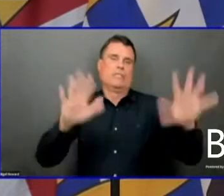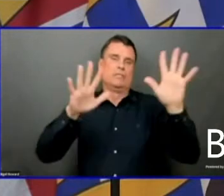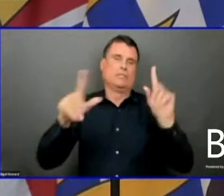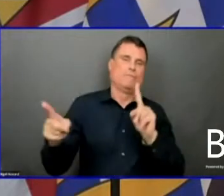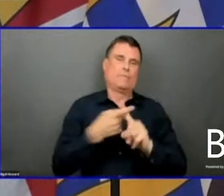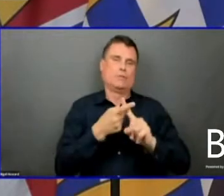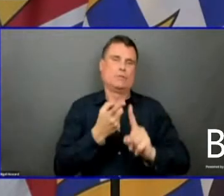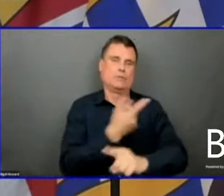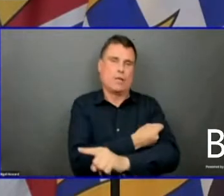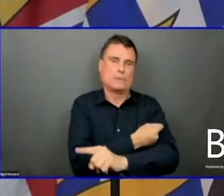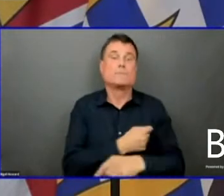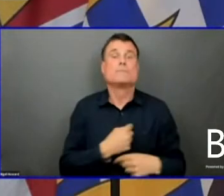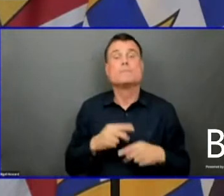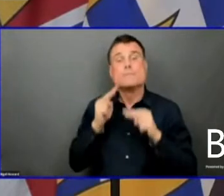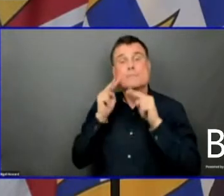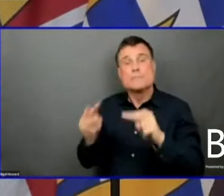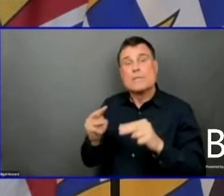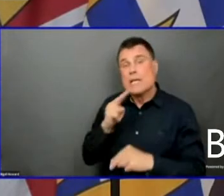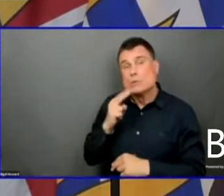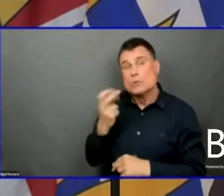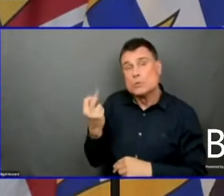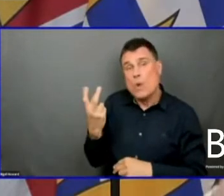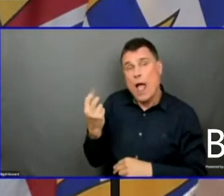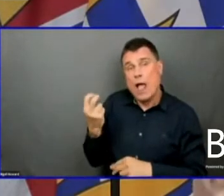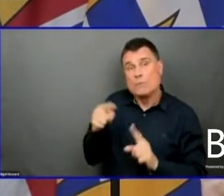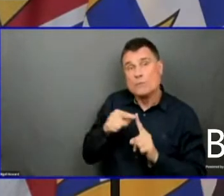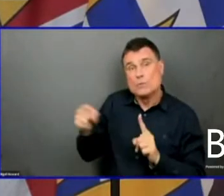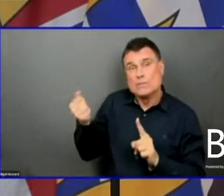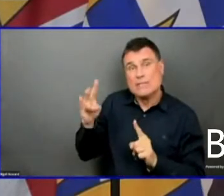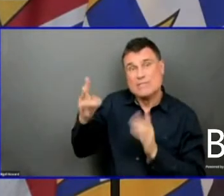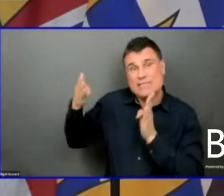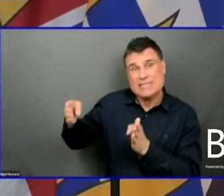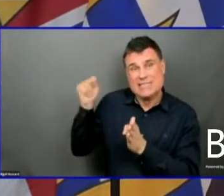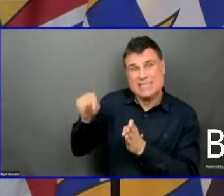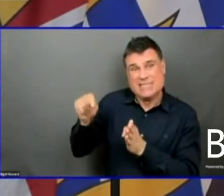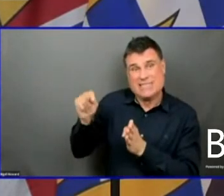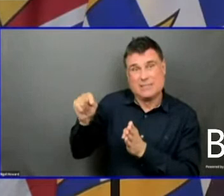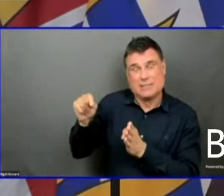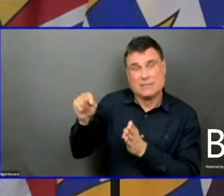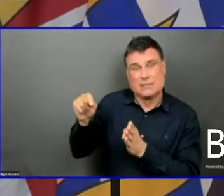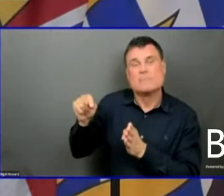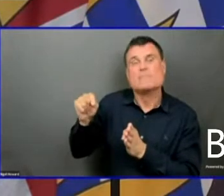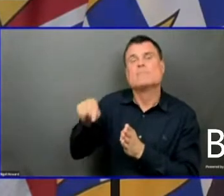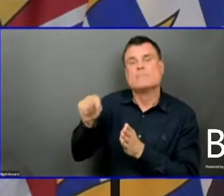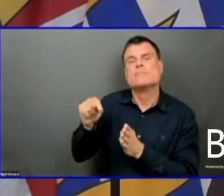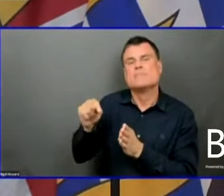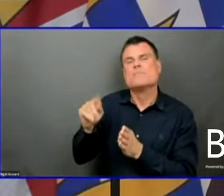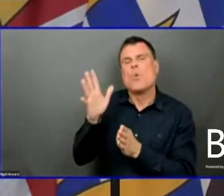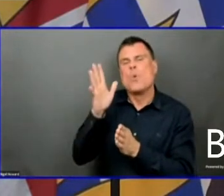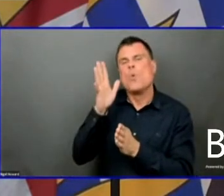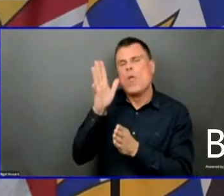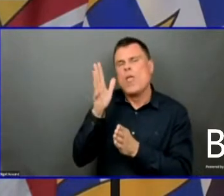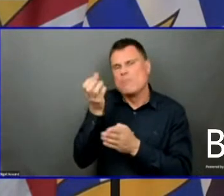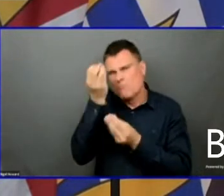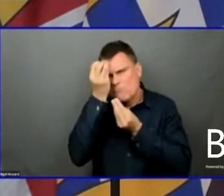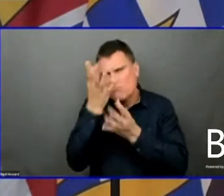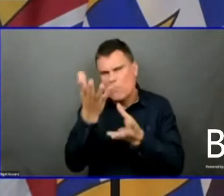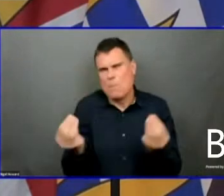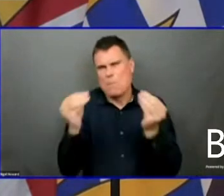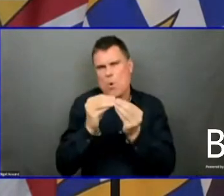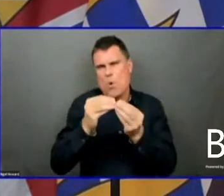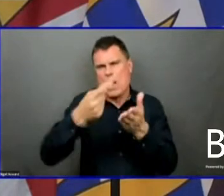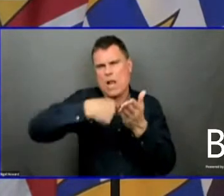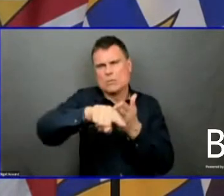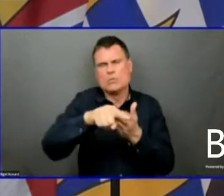展12岁到17岁孩子的疫苗的接种这个工作可能下星期开